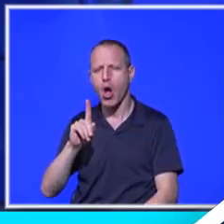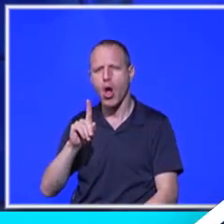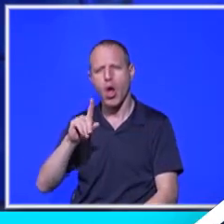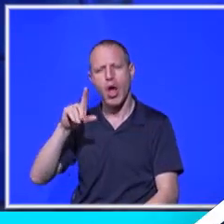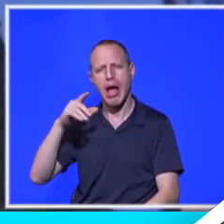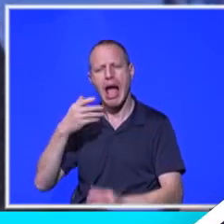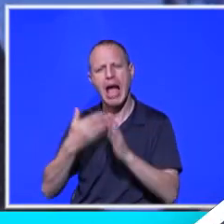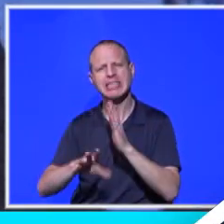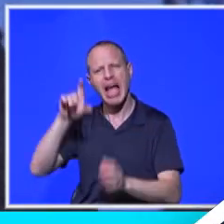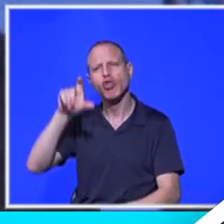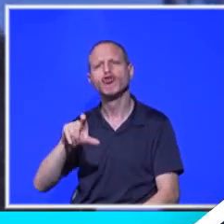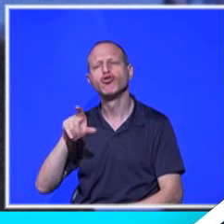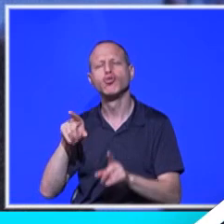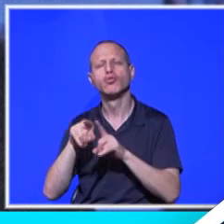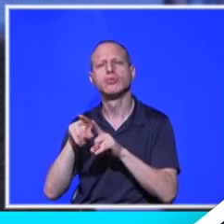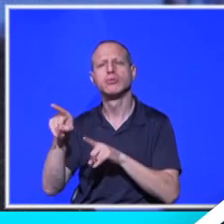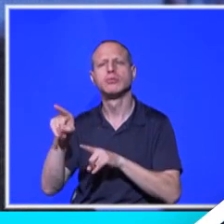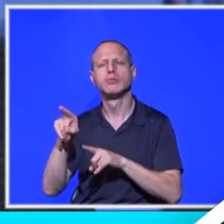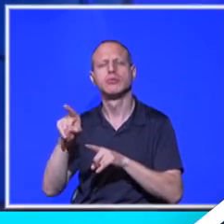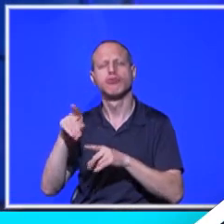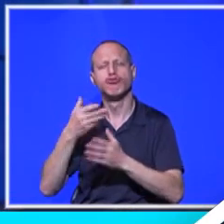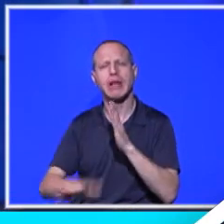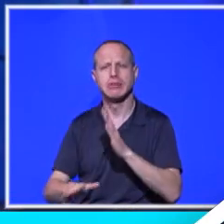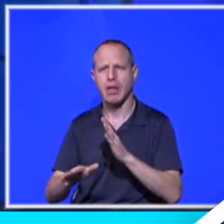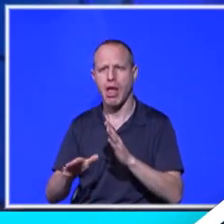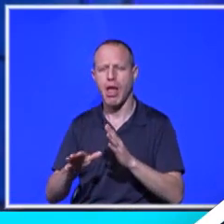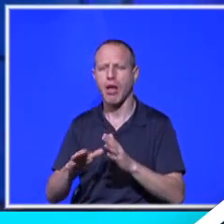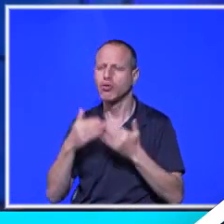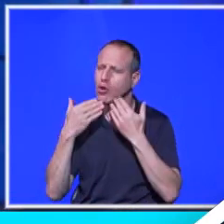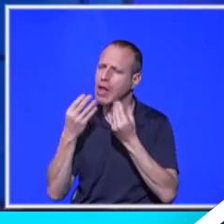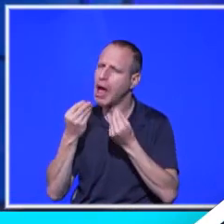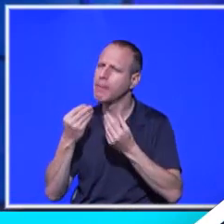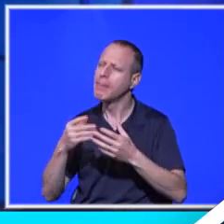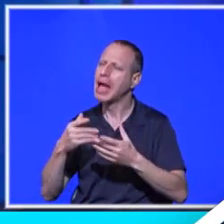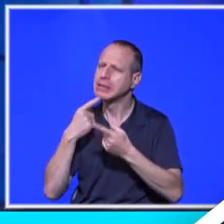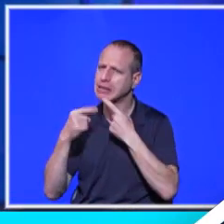כזאת שחסרה, וגם כנות שחסרה, אז תודה רבה לך על השיחה הזאת.